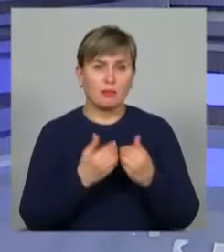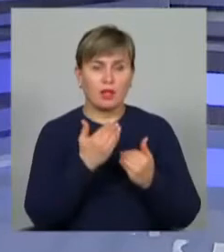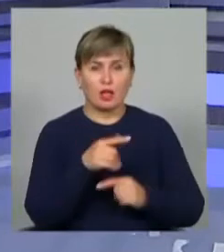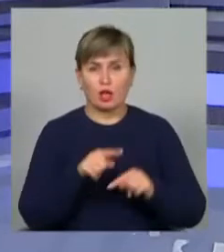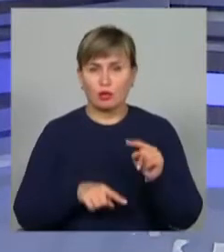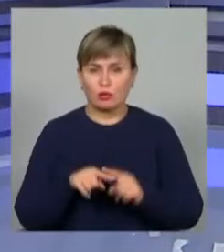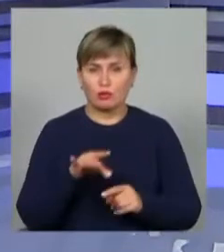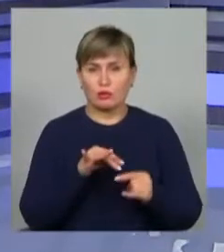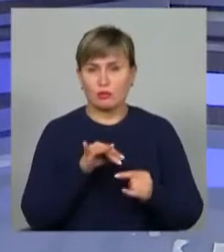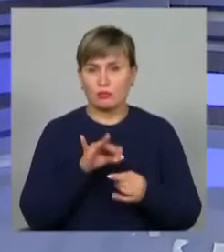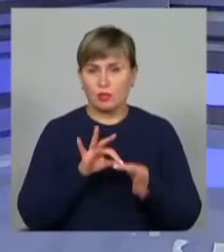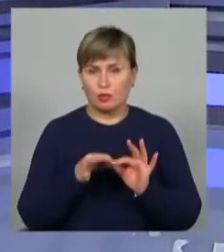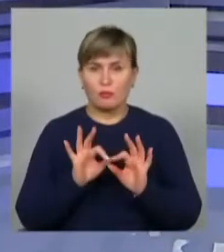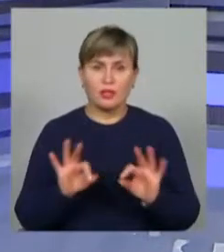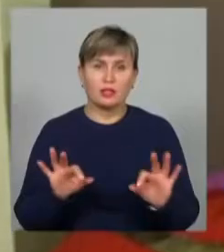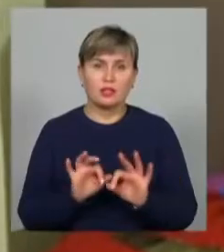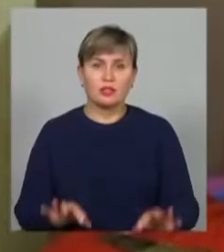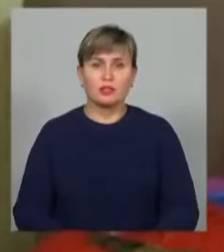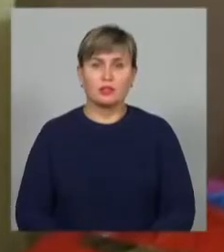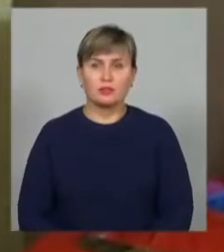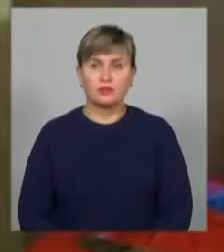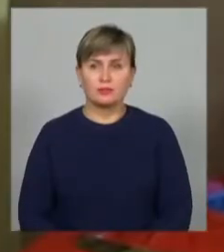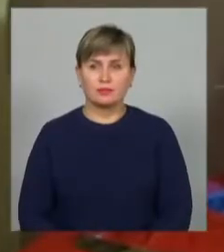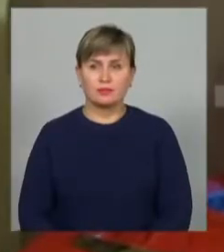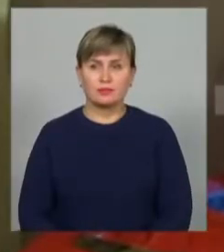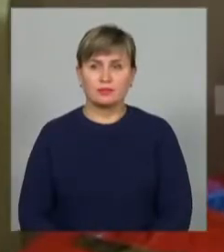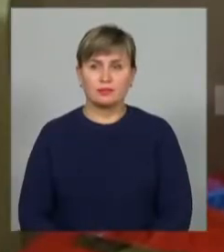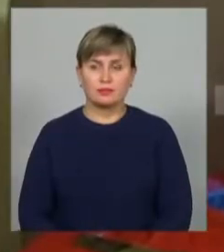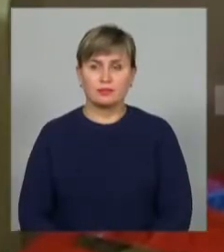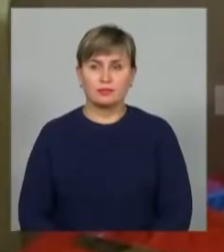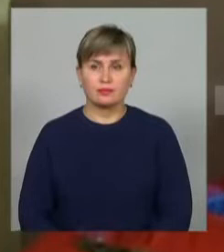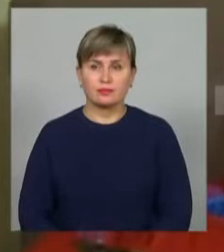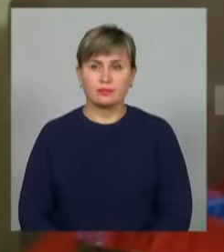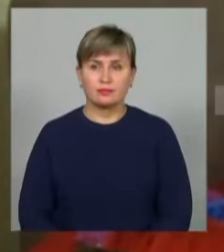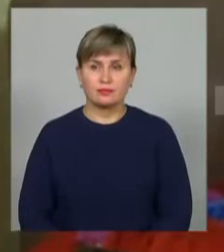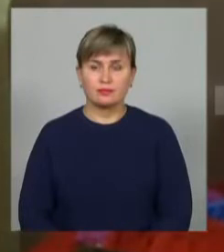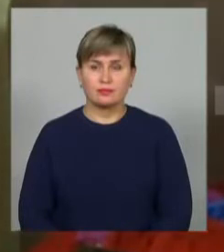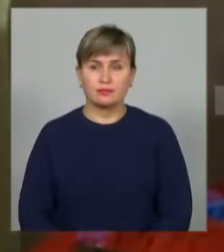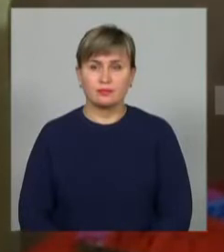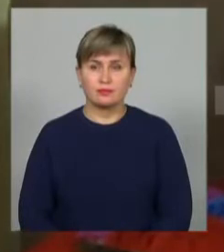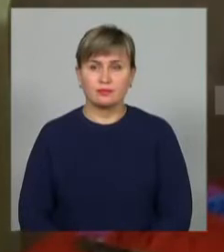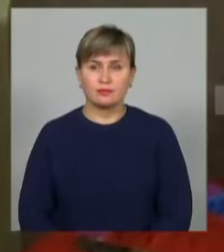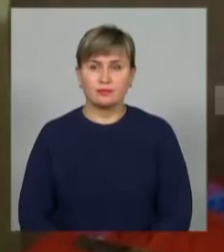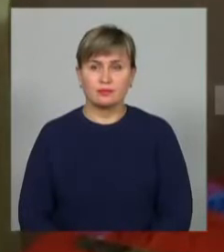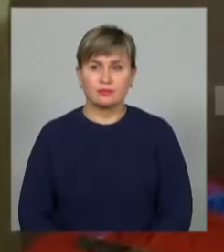все подробности этой истории. Тамирис, дай воды, пожалуйста.